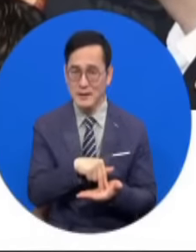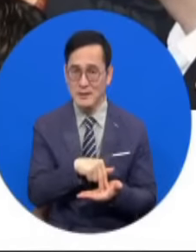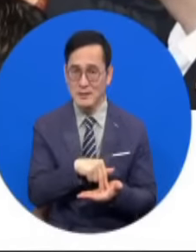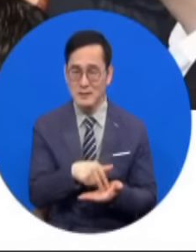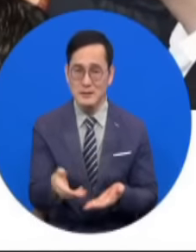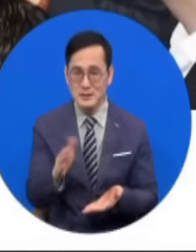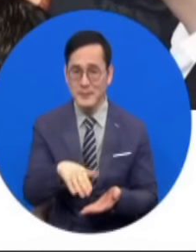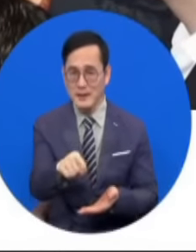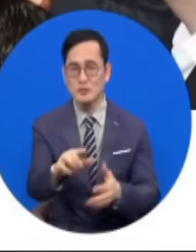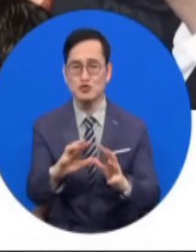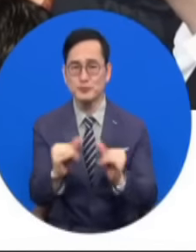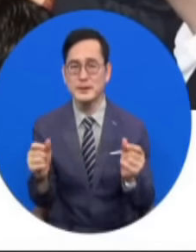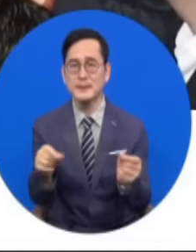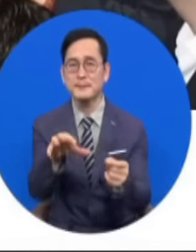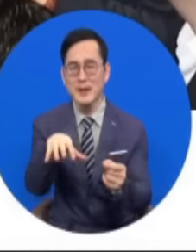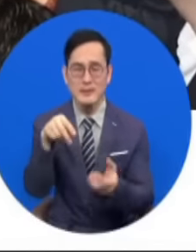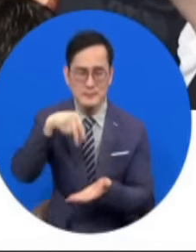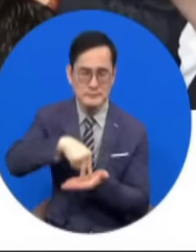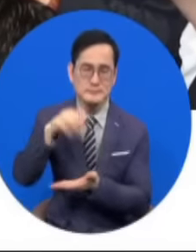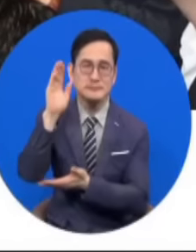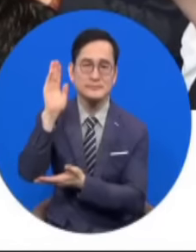겁니다 당원의 자격보유